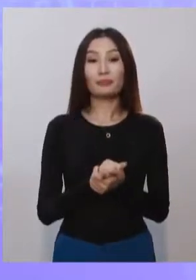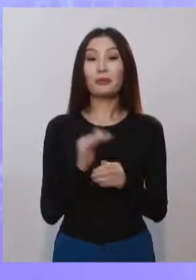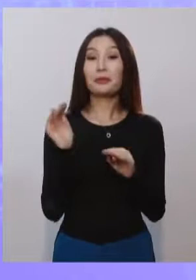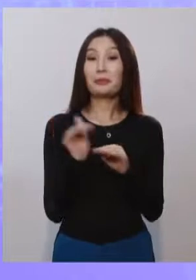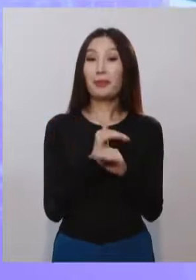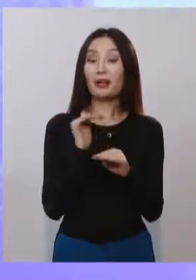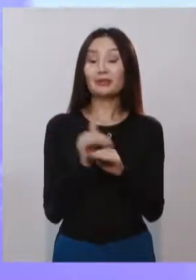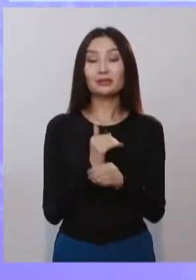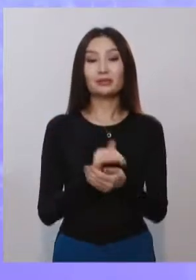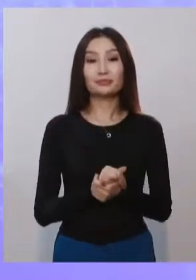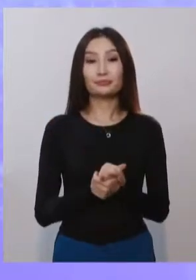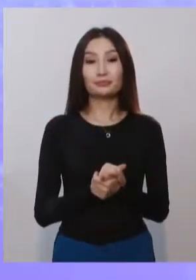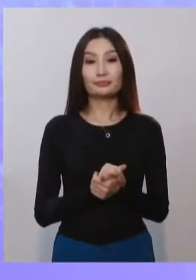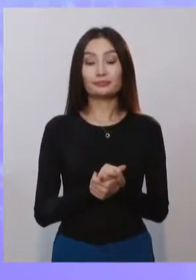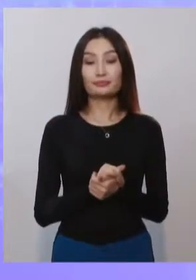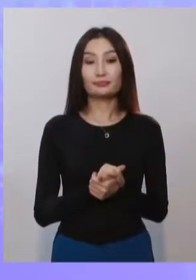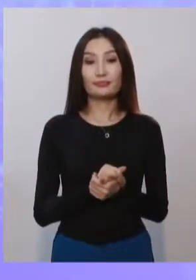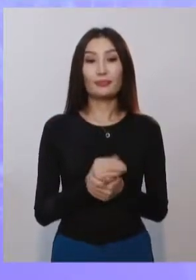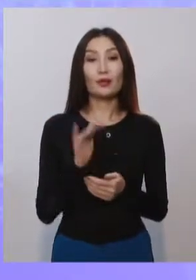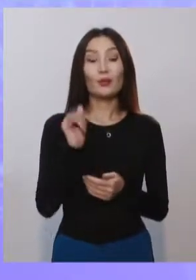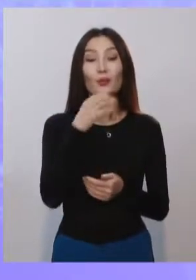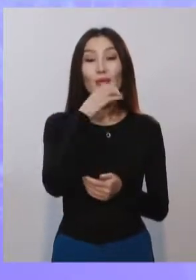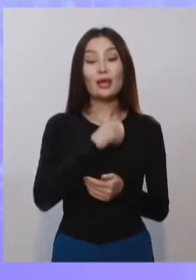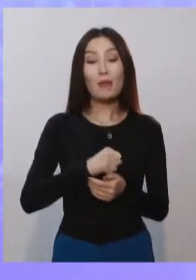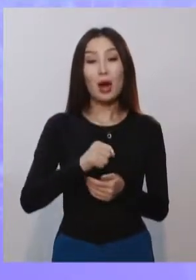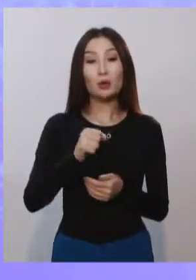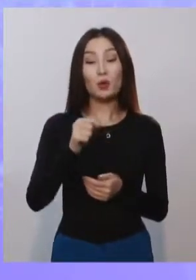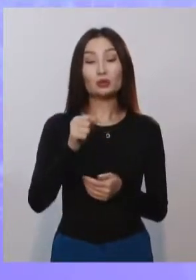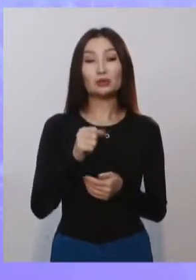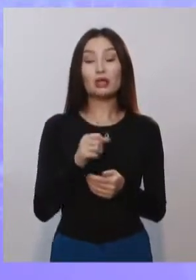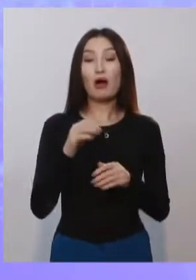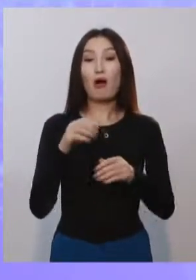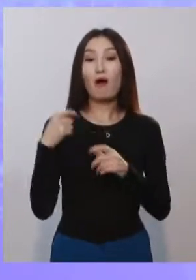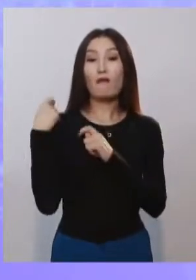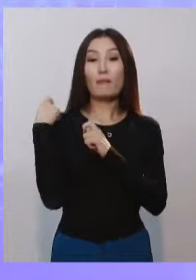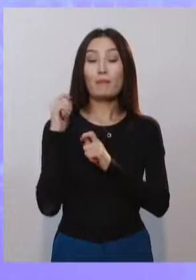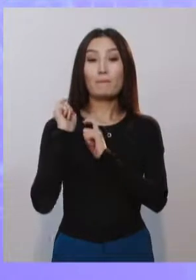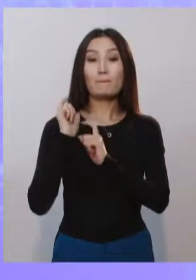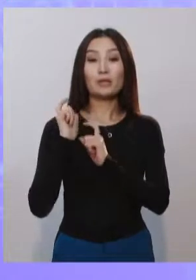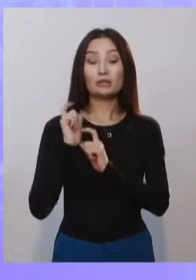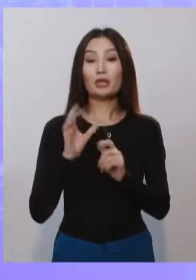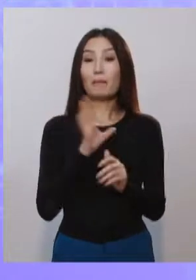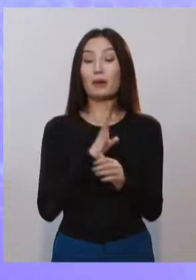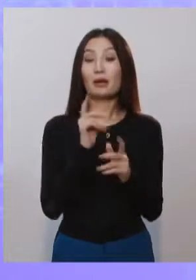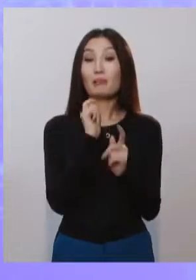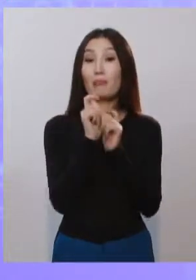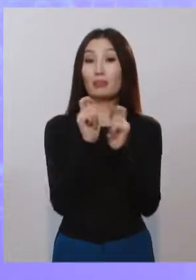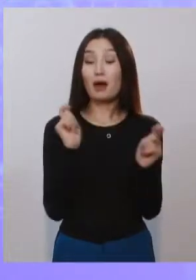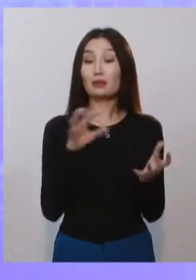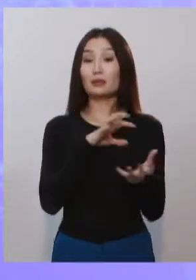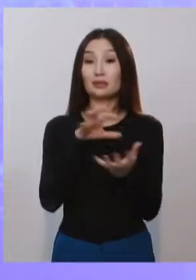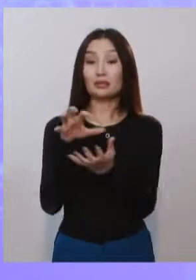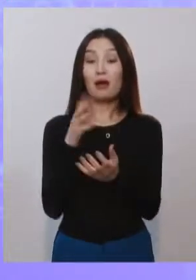молодцы у деда мороза в мешке были подарки когда